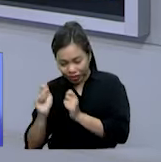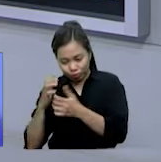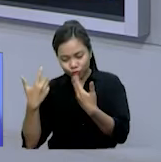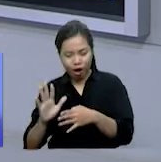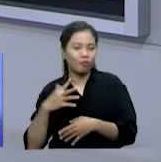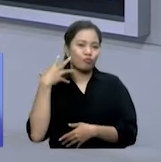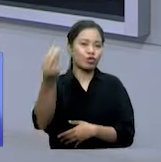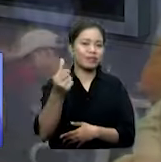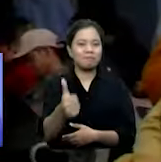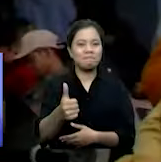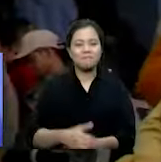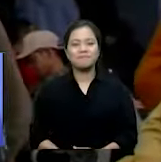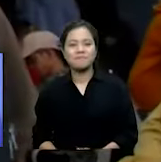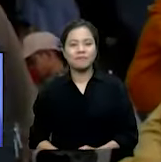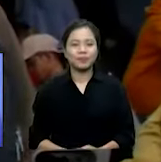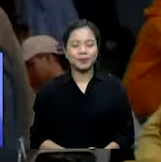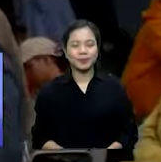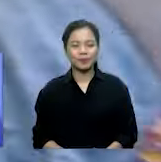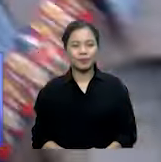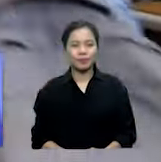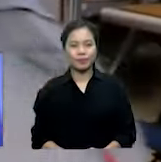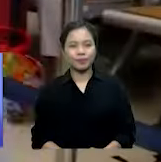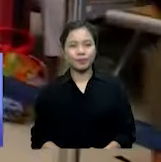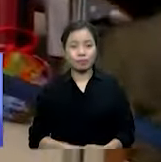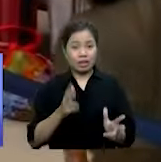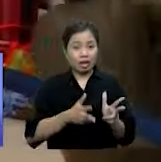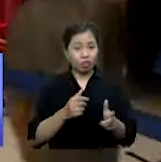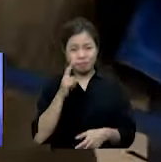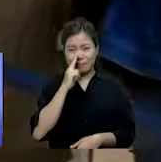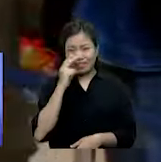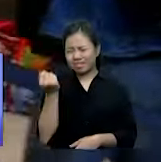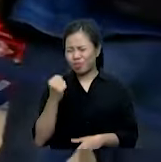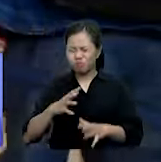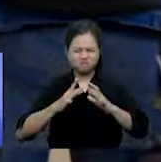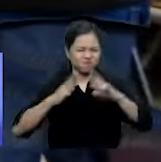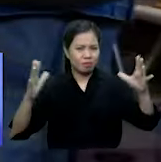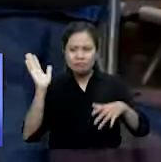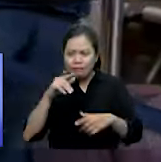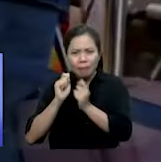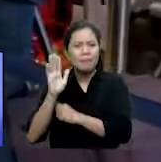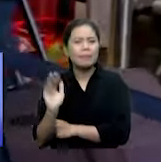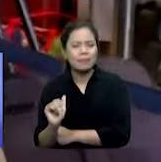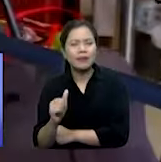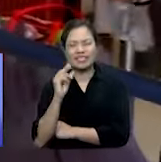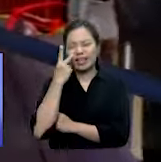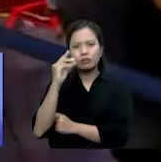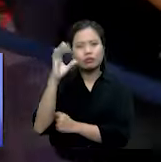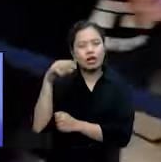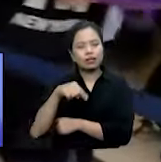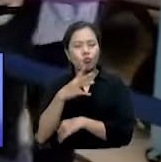Idul Fitri kepadatan pemudik di hari lebaran masih terjadi di stasiun Pasa Senin sejak siang